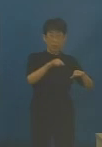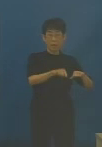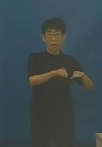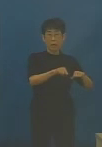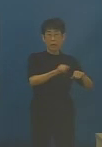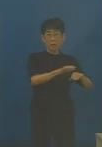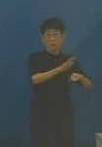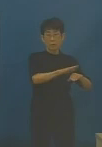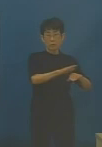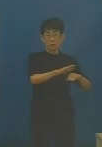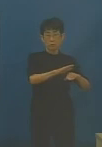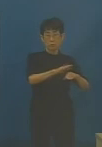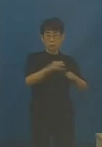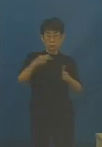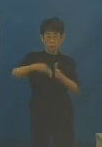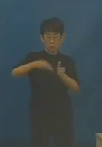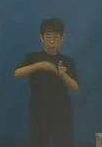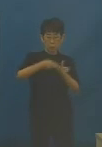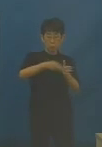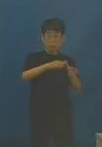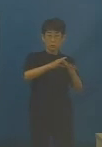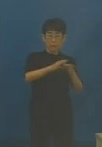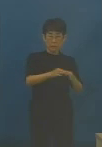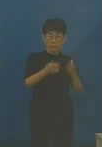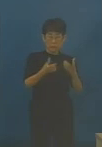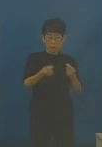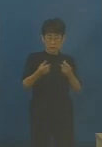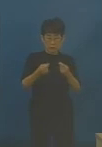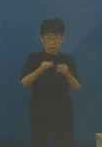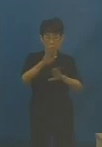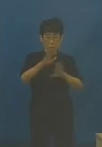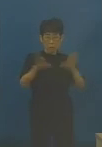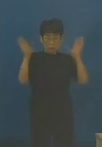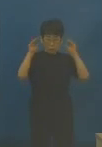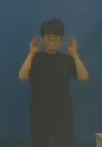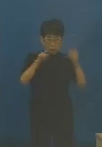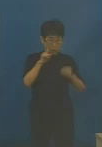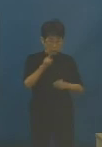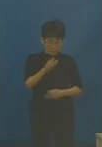交通機関などの影響もぜひご覧をいただきたいと思います。